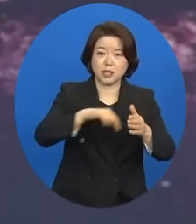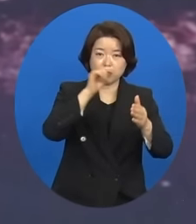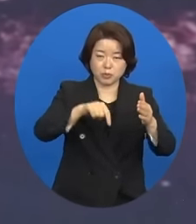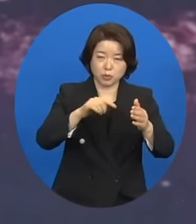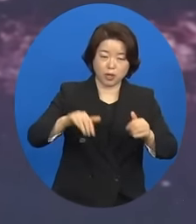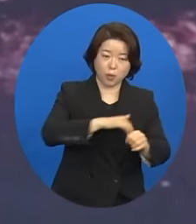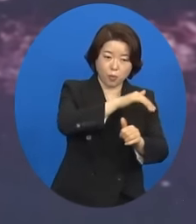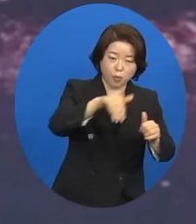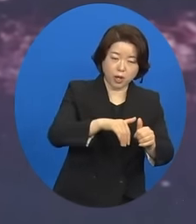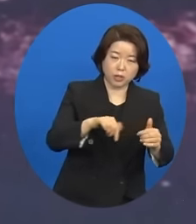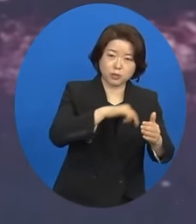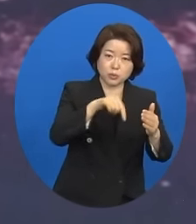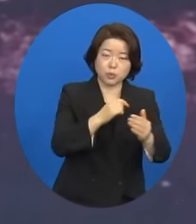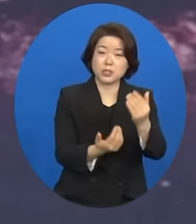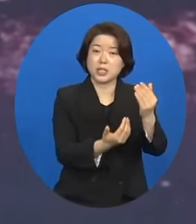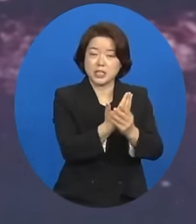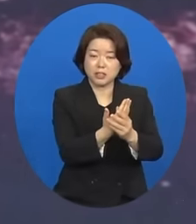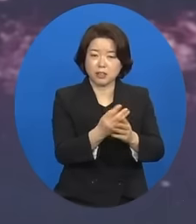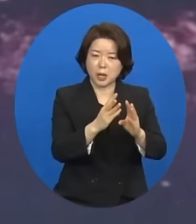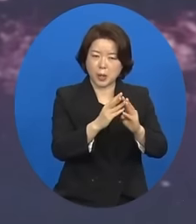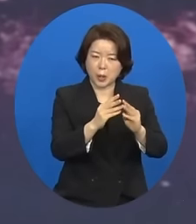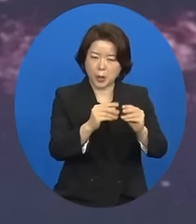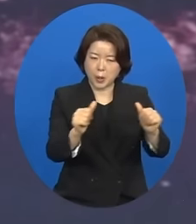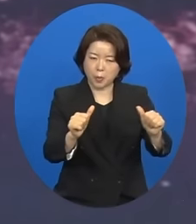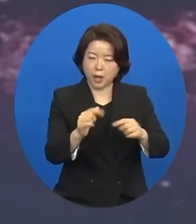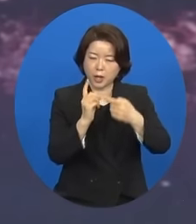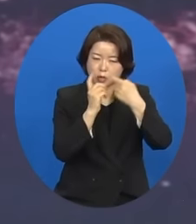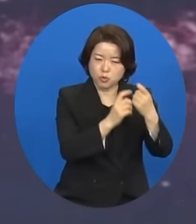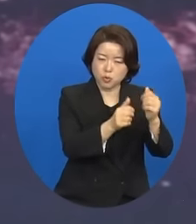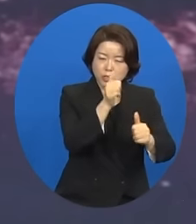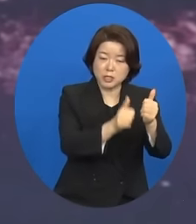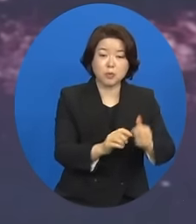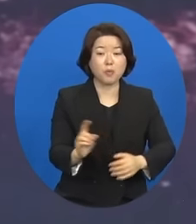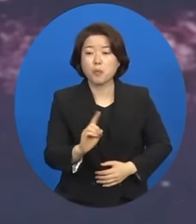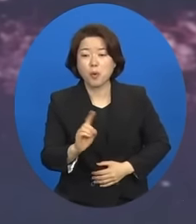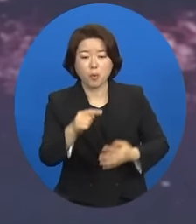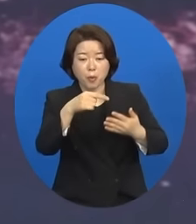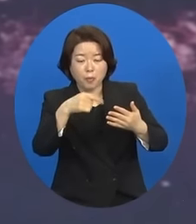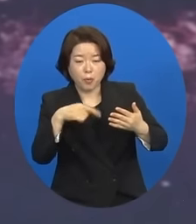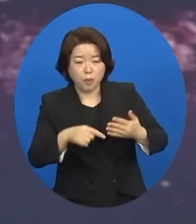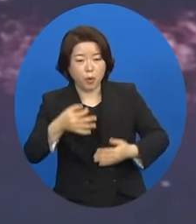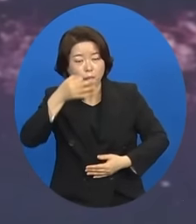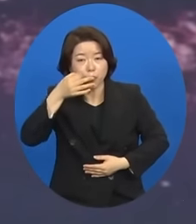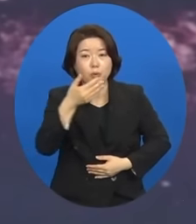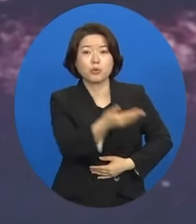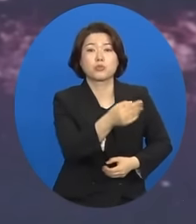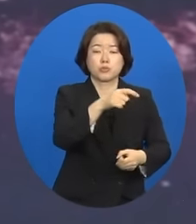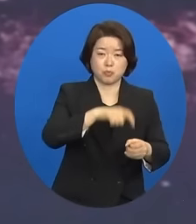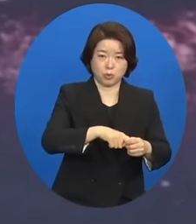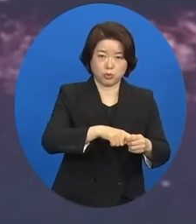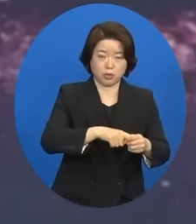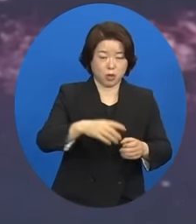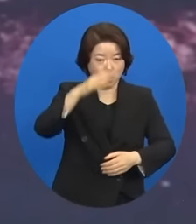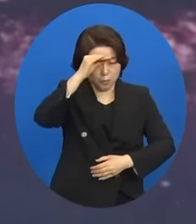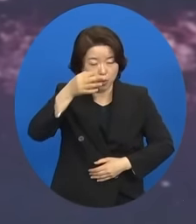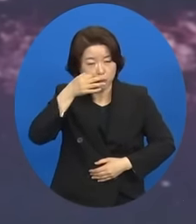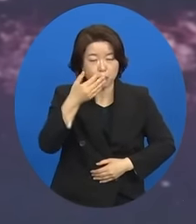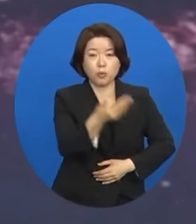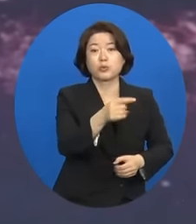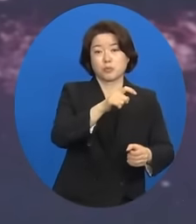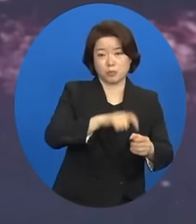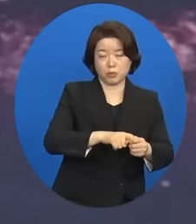속에서 일어나는 광야의 유혹과 시험이 무엇인지를 보여 주시기 위해서 본을 보이시기 위해 가신